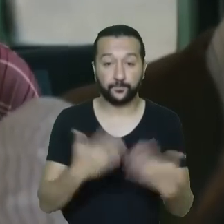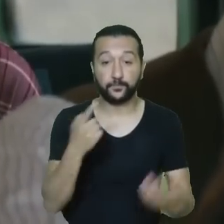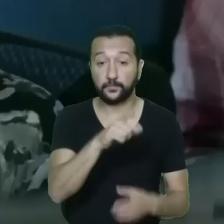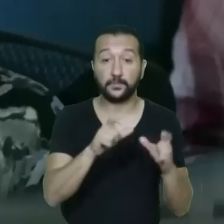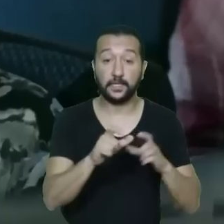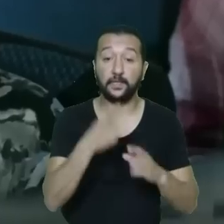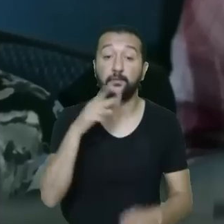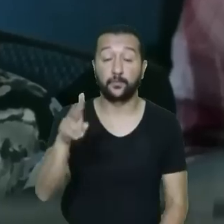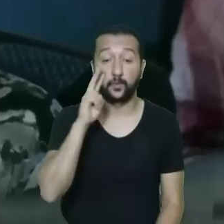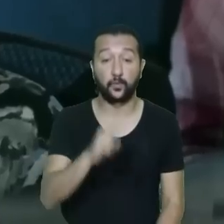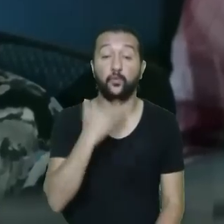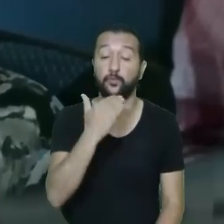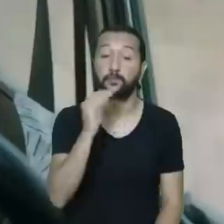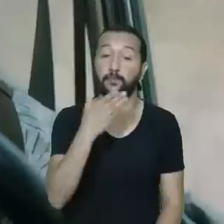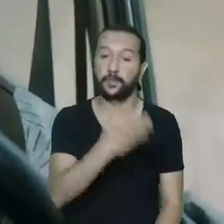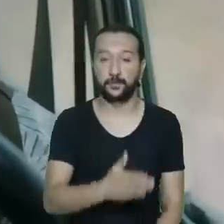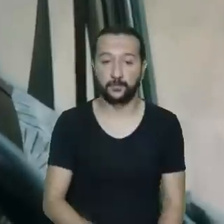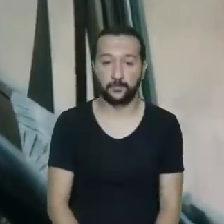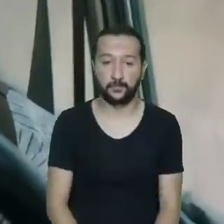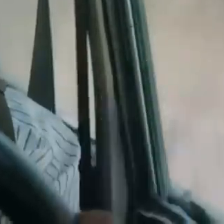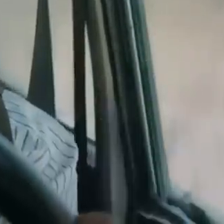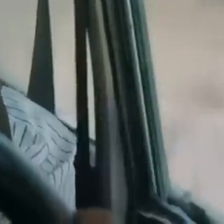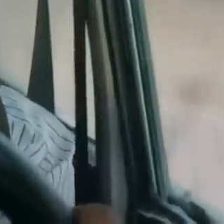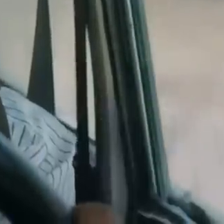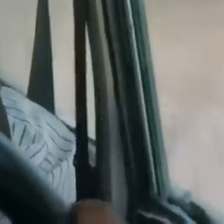Yalnız Sedef ablam göremeyecek ki bebe.